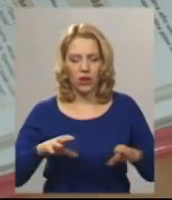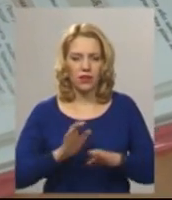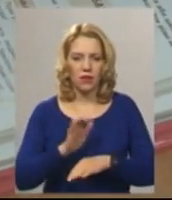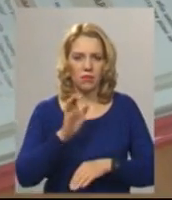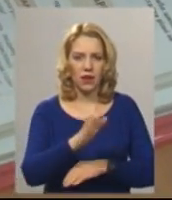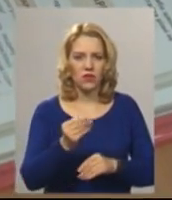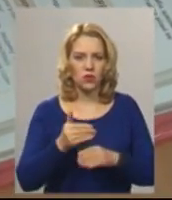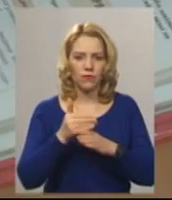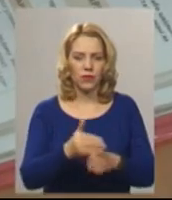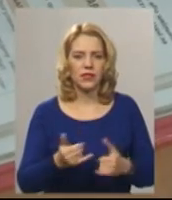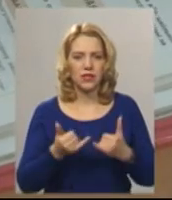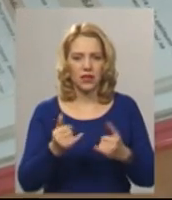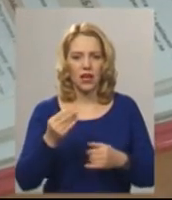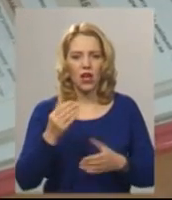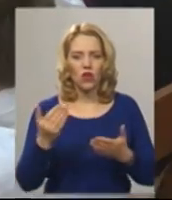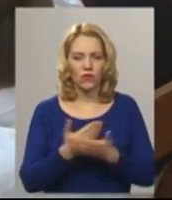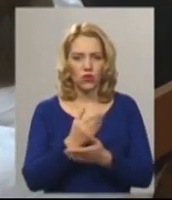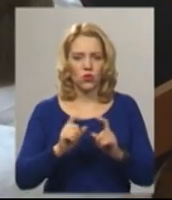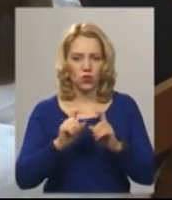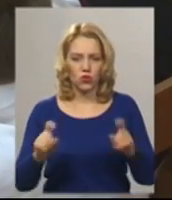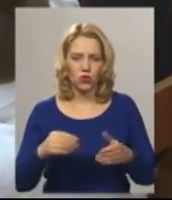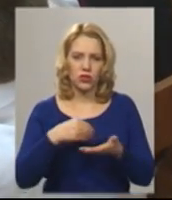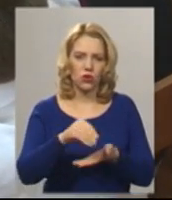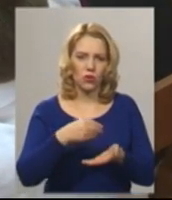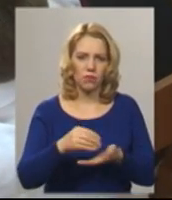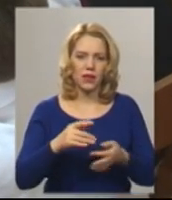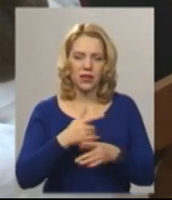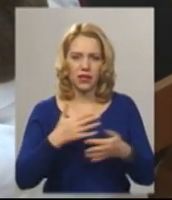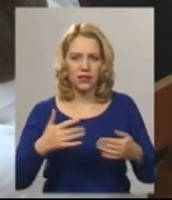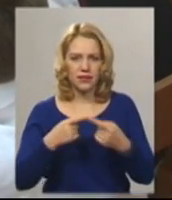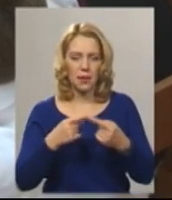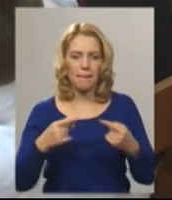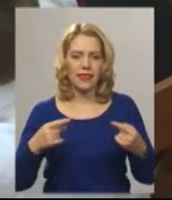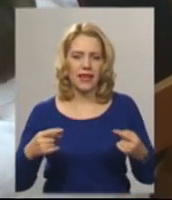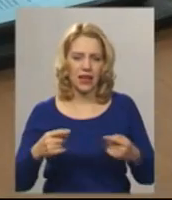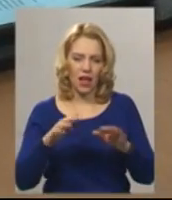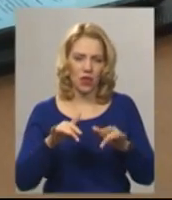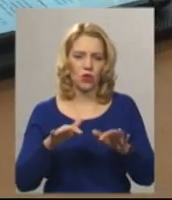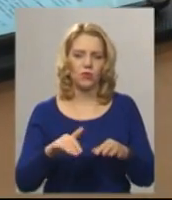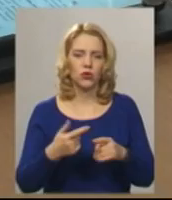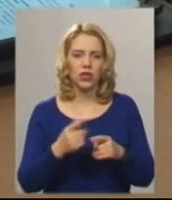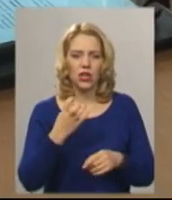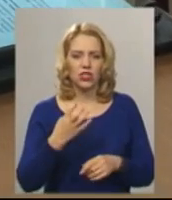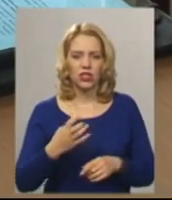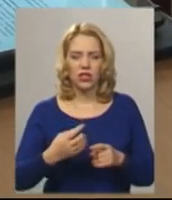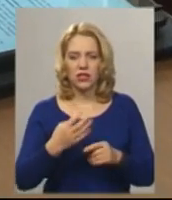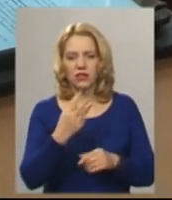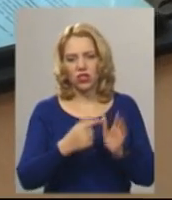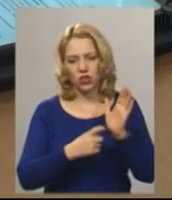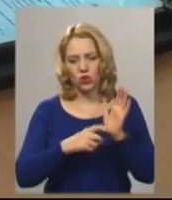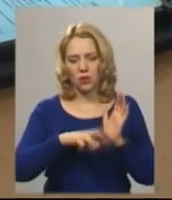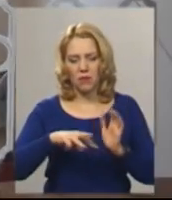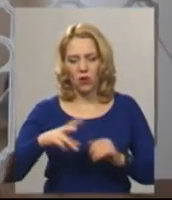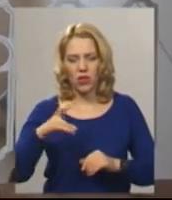українську школу, закупівлю обладнання, дидактичних матеріалів, комп'ютерів. 400 мільйонів отримають школи на ремонт і обладнання харчоблоків, 600 мільйонів – на